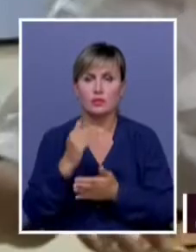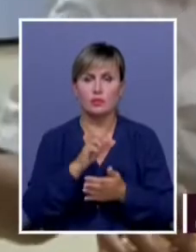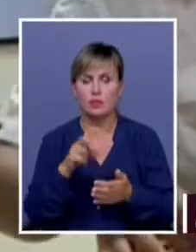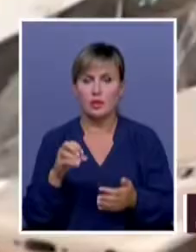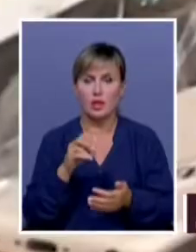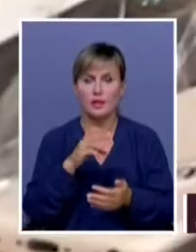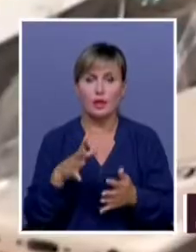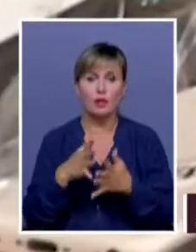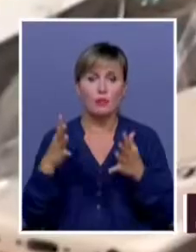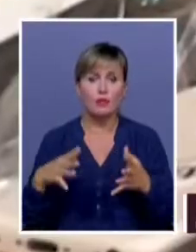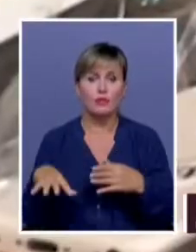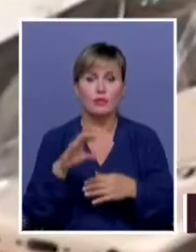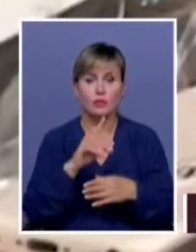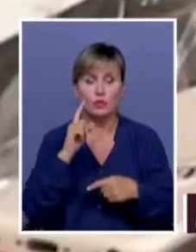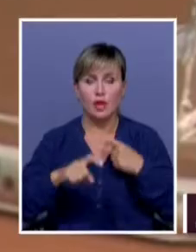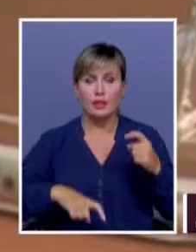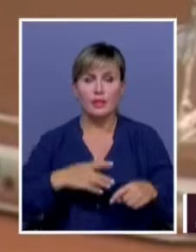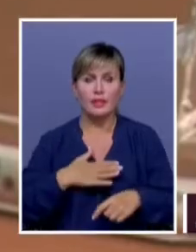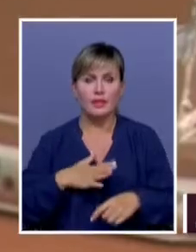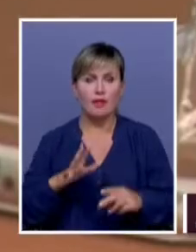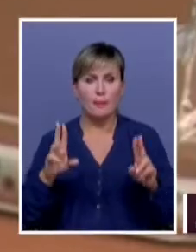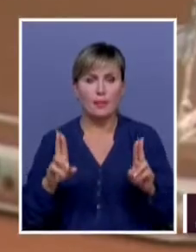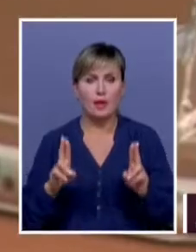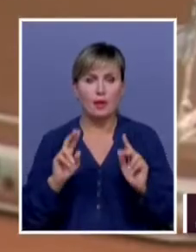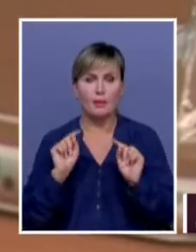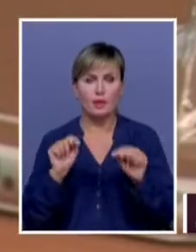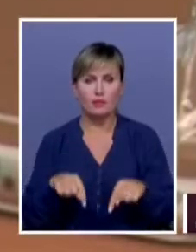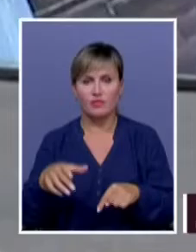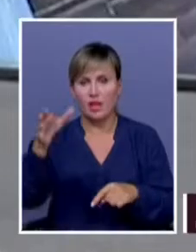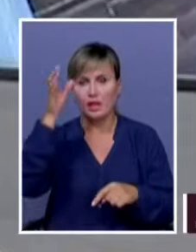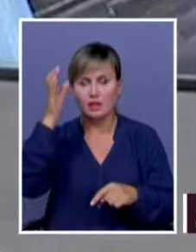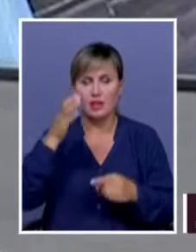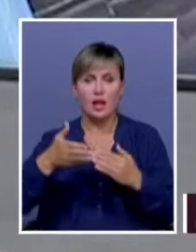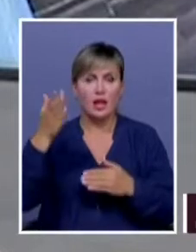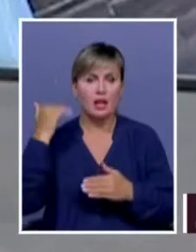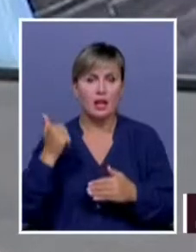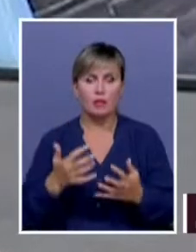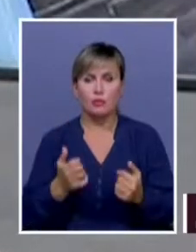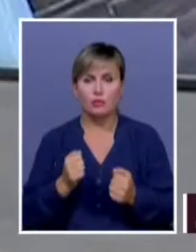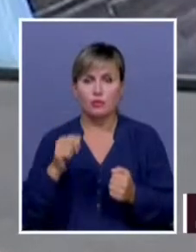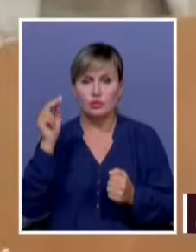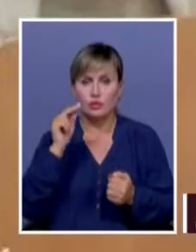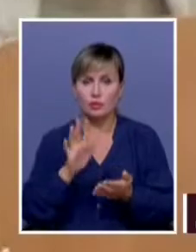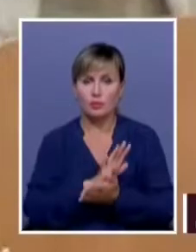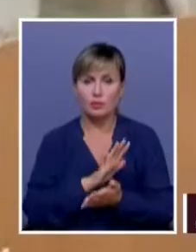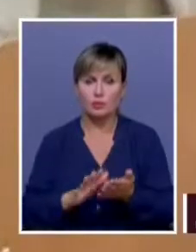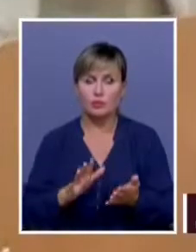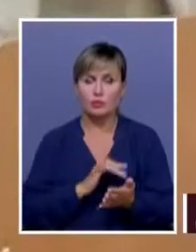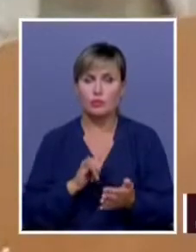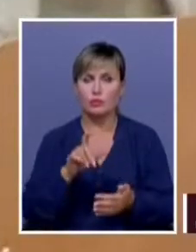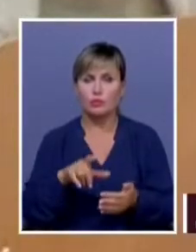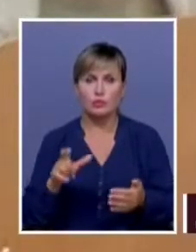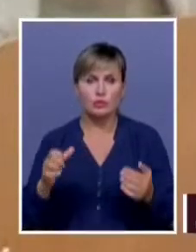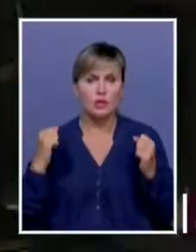ЕНТ. Больше всего юные атлеты недовольны правилами поступления в Академию. Раньше получить грант больше шансов было у претендента